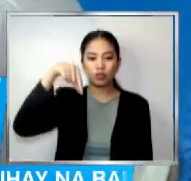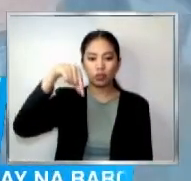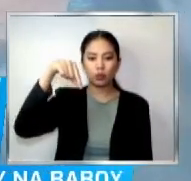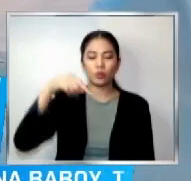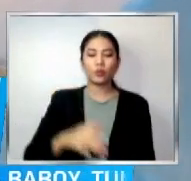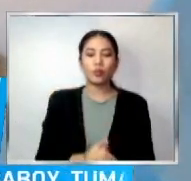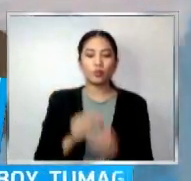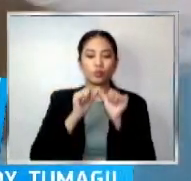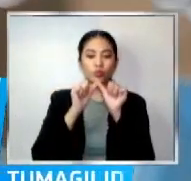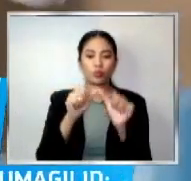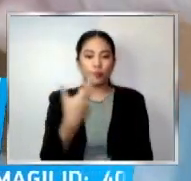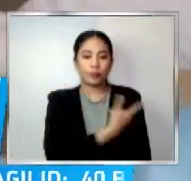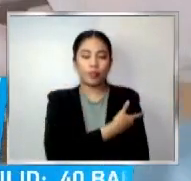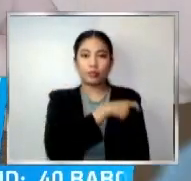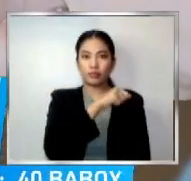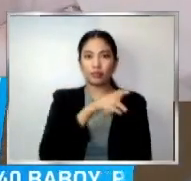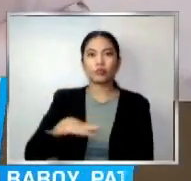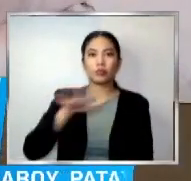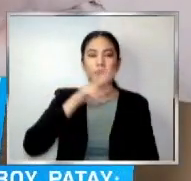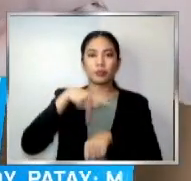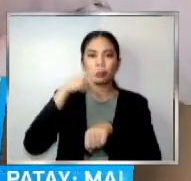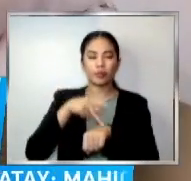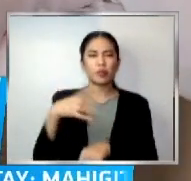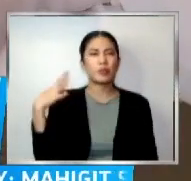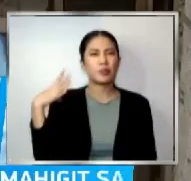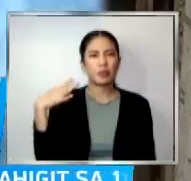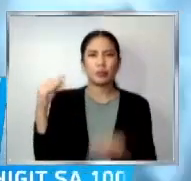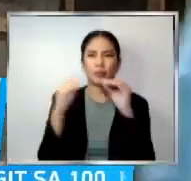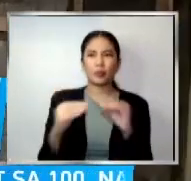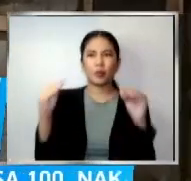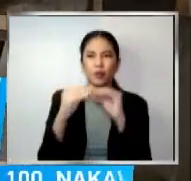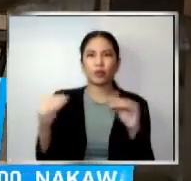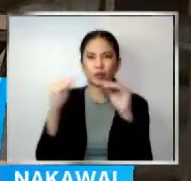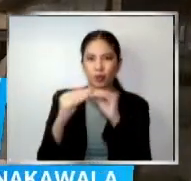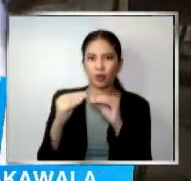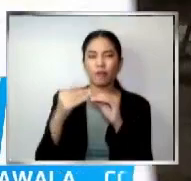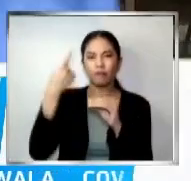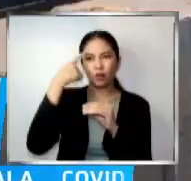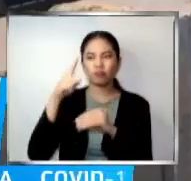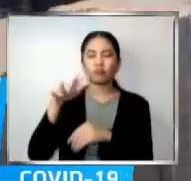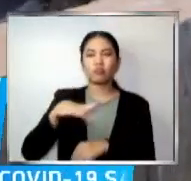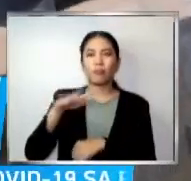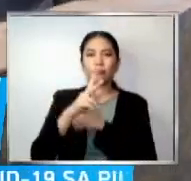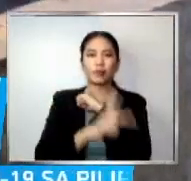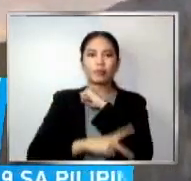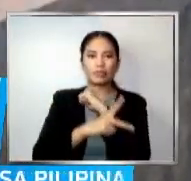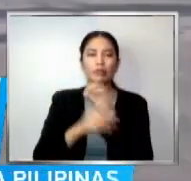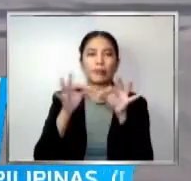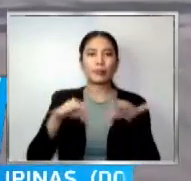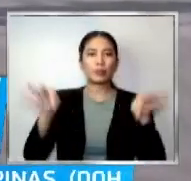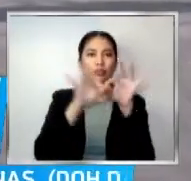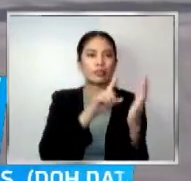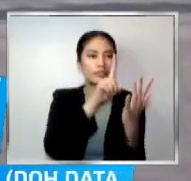bansa, matagal pa ang hihintayin bago makarami ang mga probinsya. Kaya mahalaga pa rin ang contact tracing o pagtukoy sa